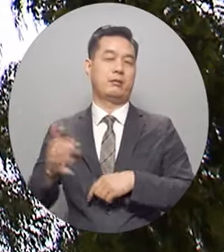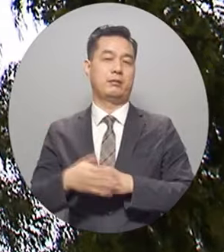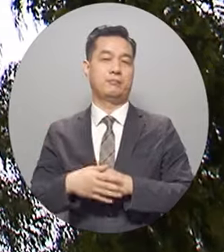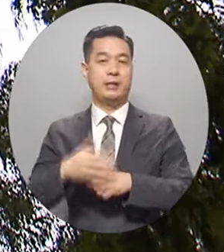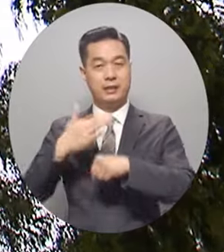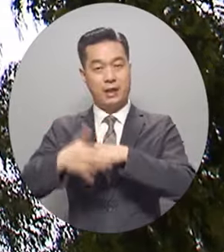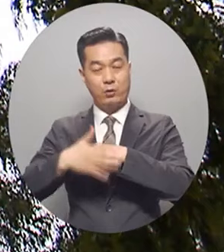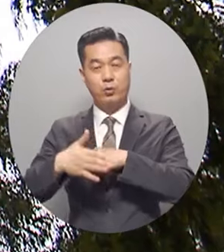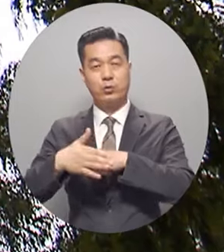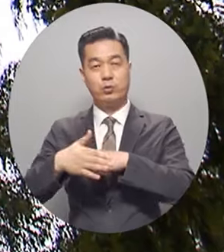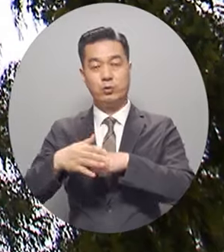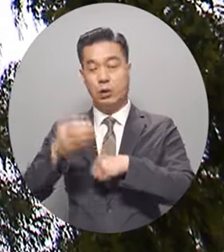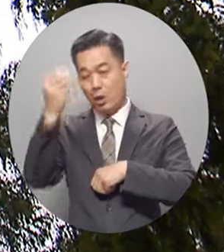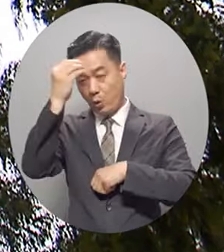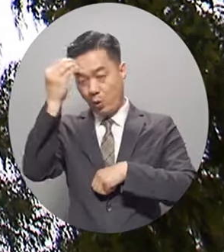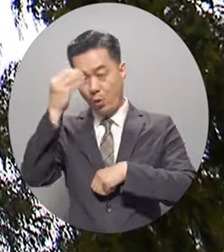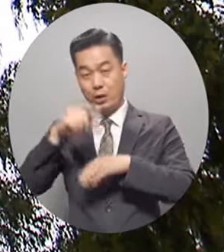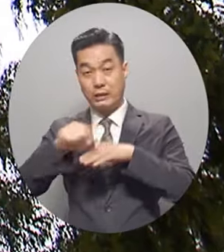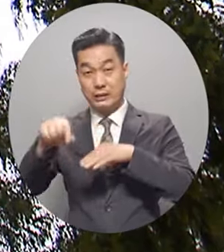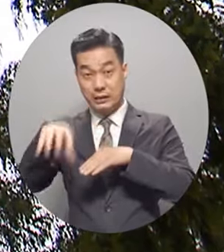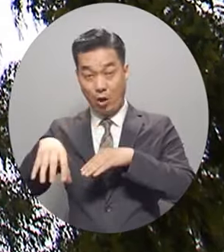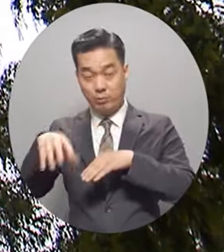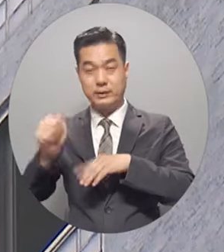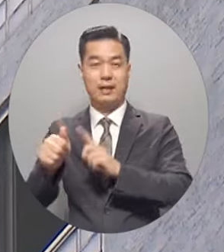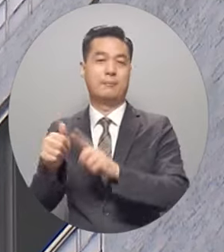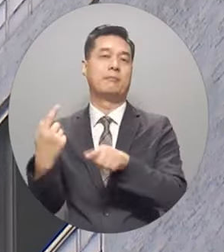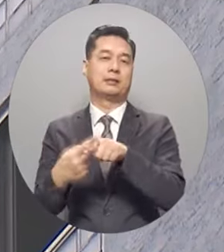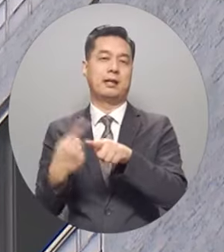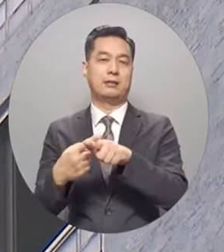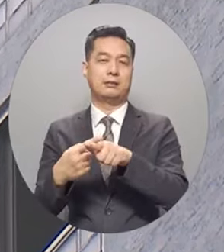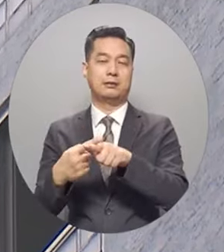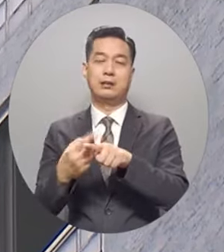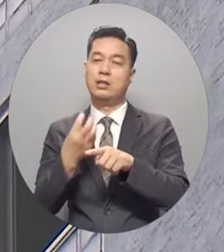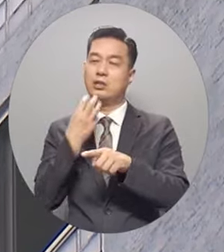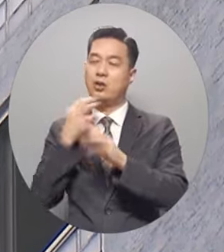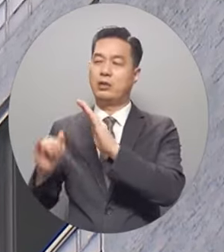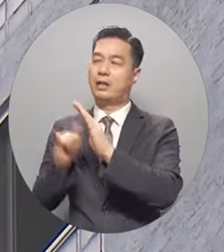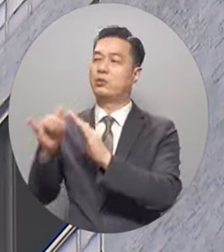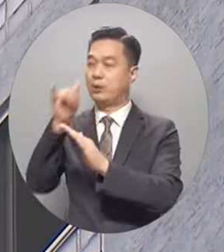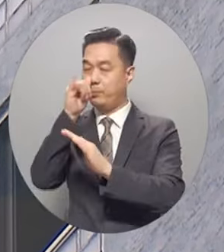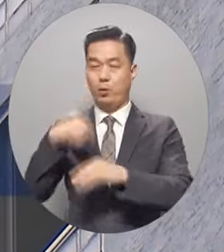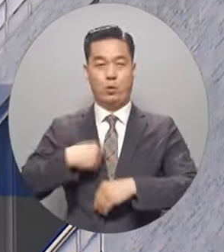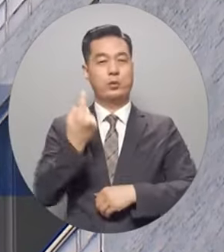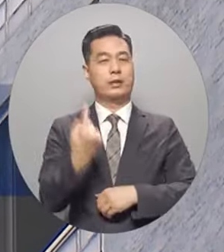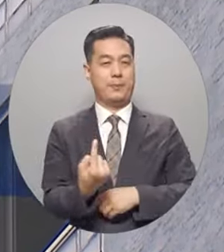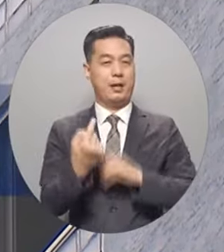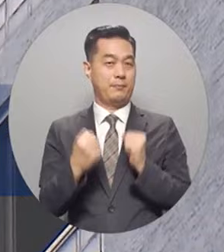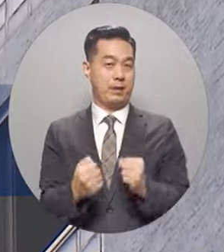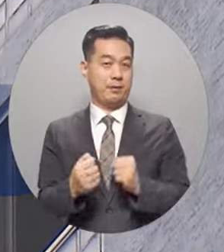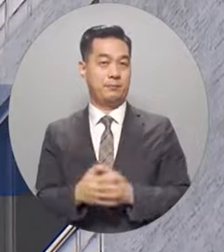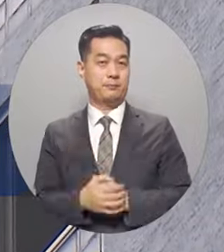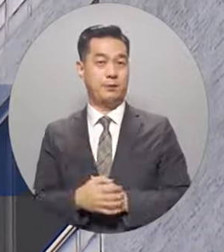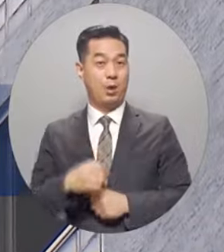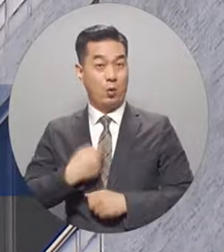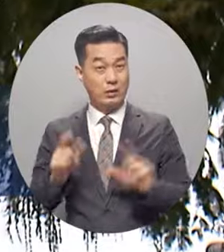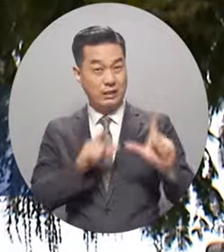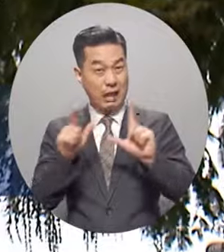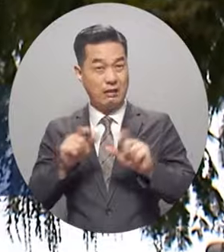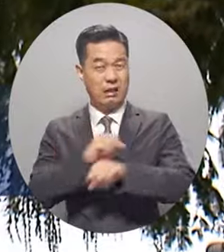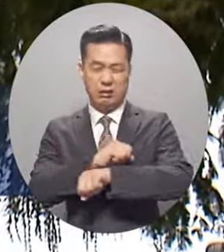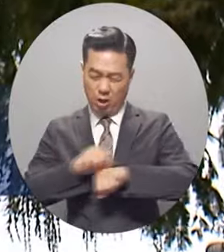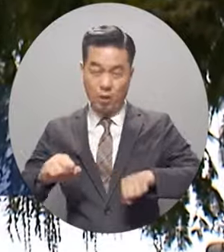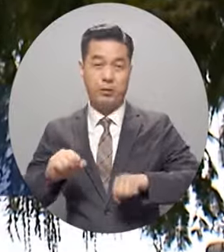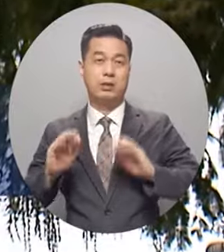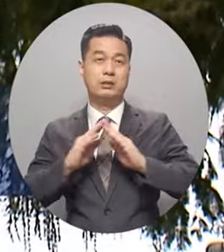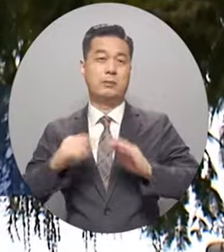지검장 모두 가족은 서울에 살고 혼자 머무는 것으로 알려졌습니다 혼자 사실은 크죠